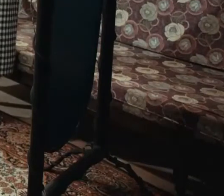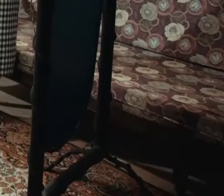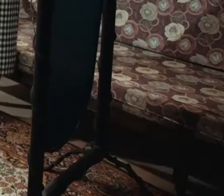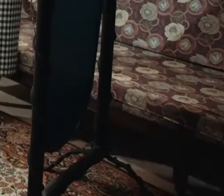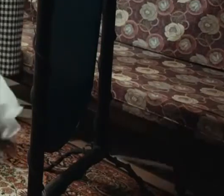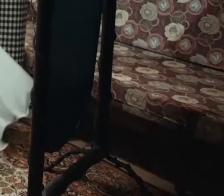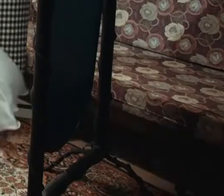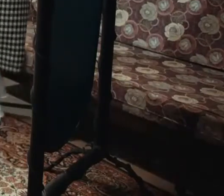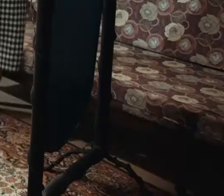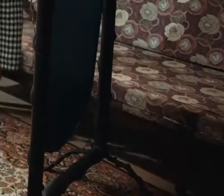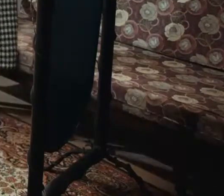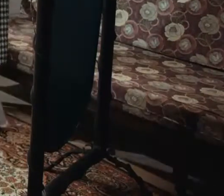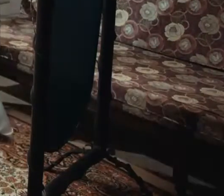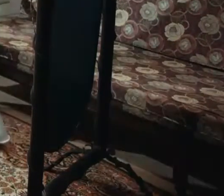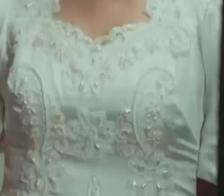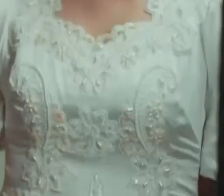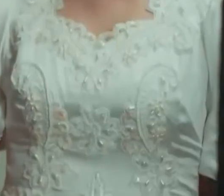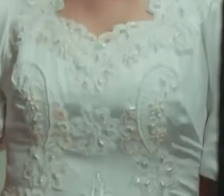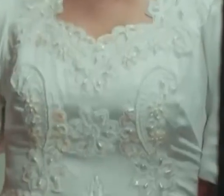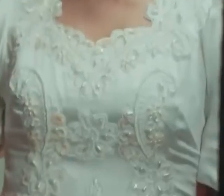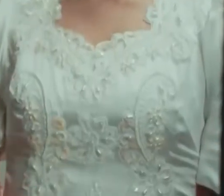Gözlerinin yaşını sildi.